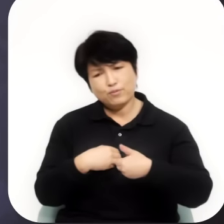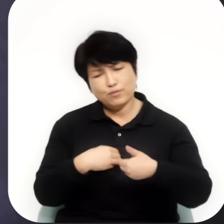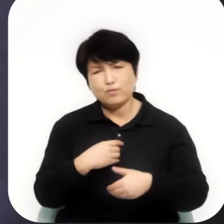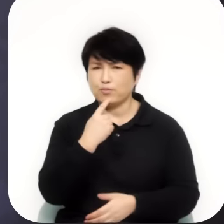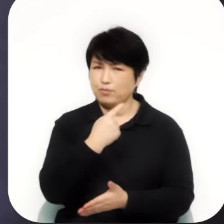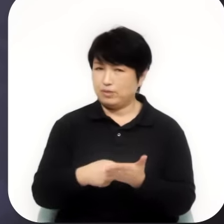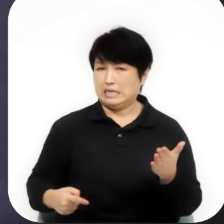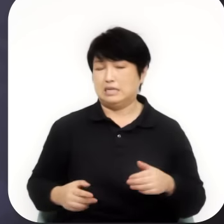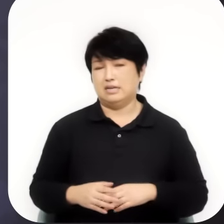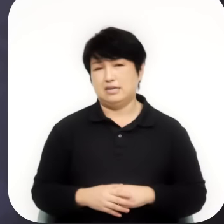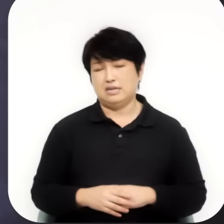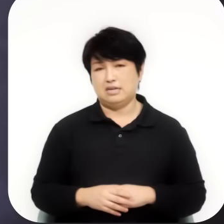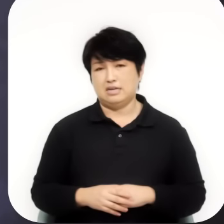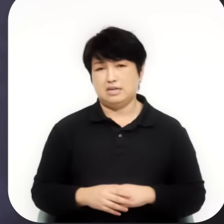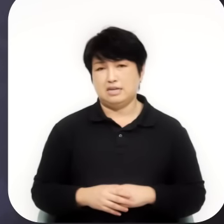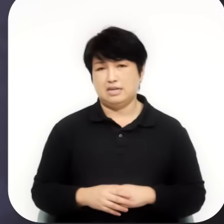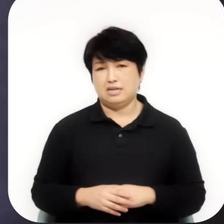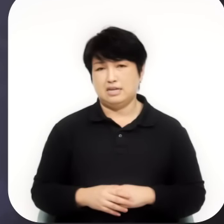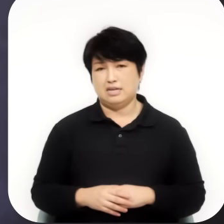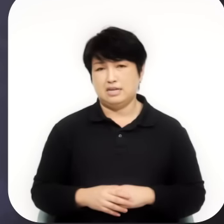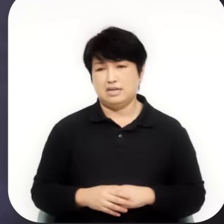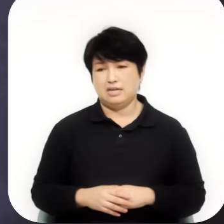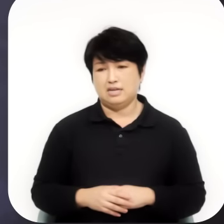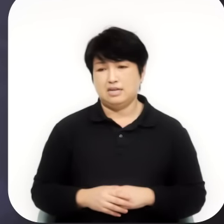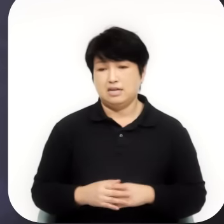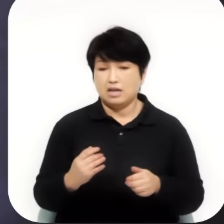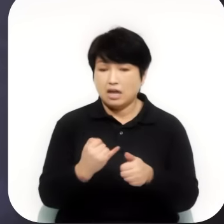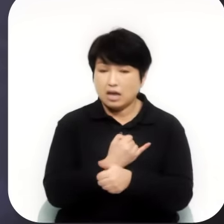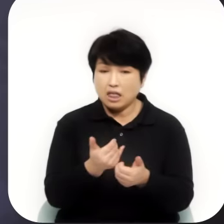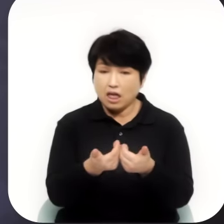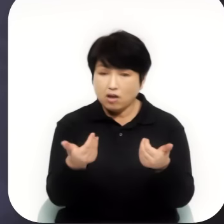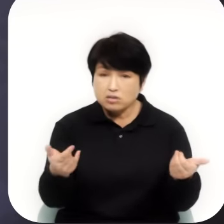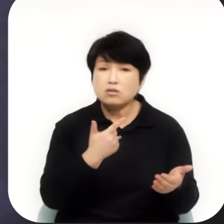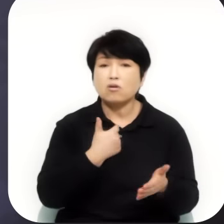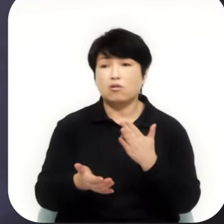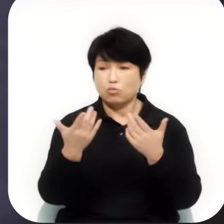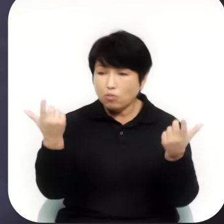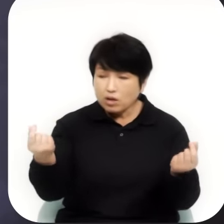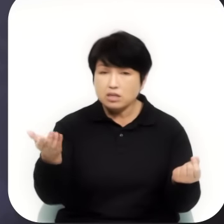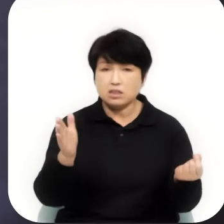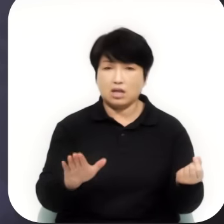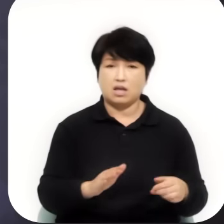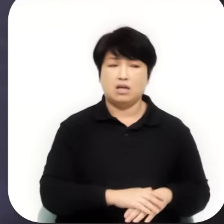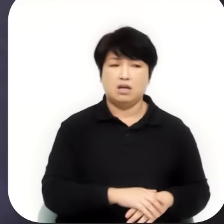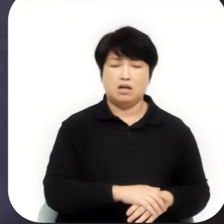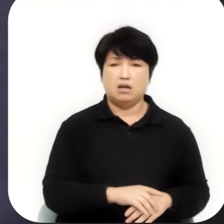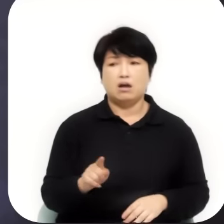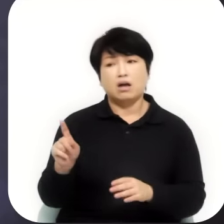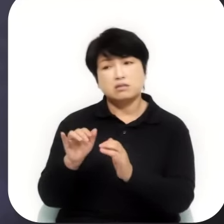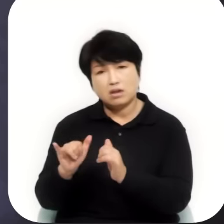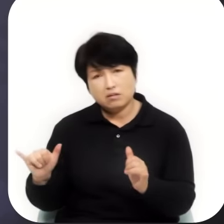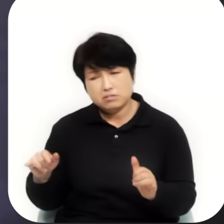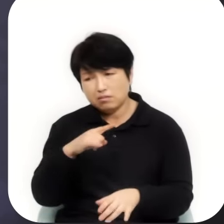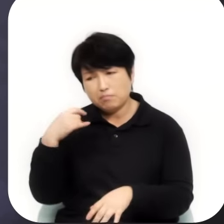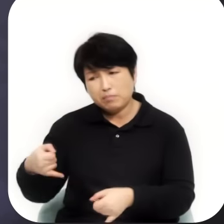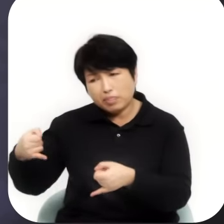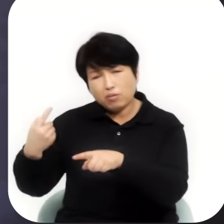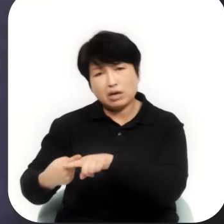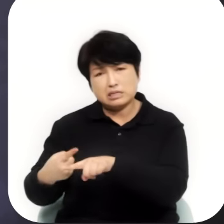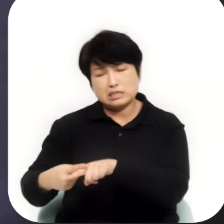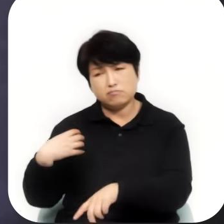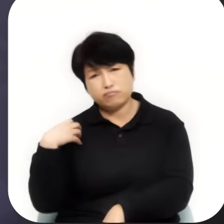그럼 이렇게 되면 이제 예, 큰 똑같은 경험인데 어떤 사람은 그것을 빚으로 짊어진